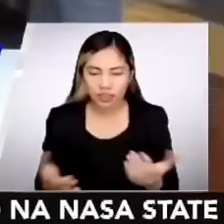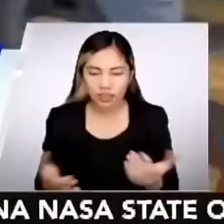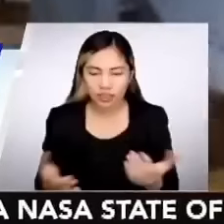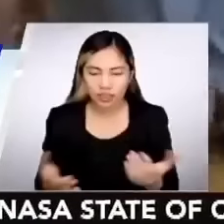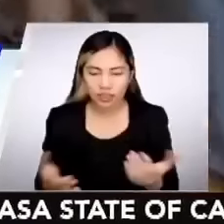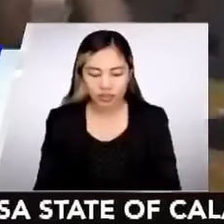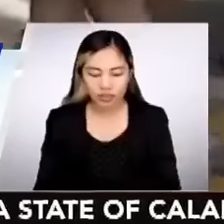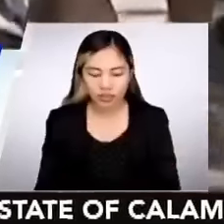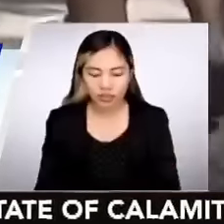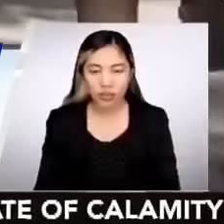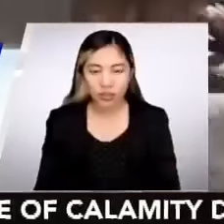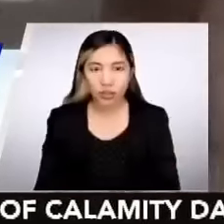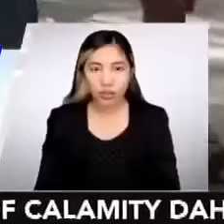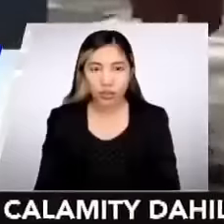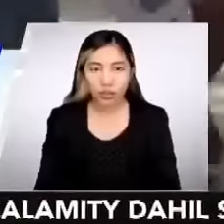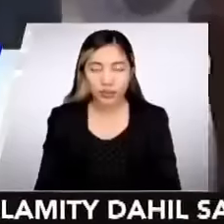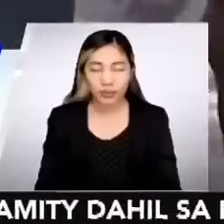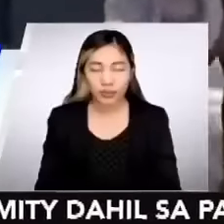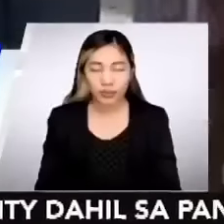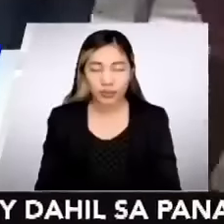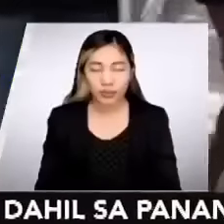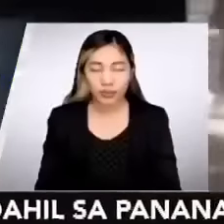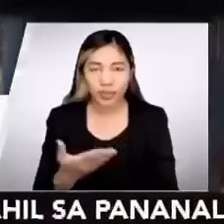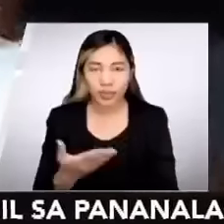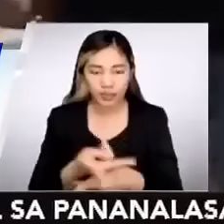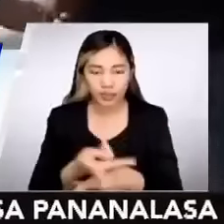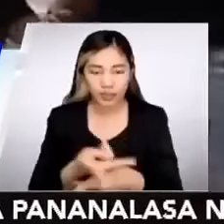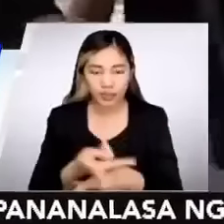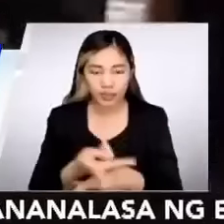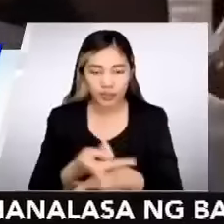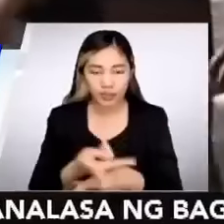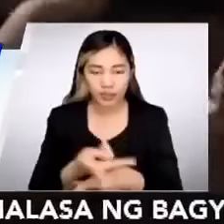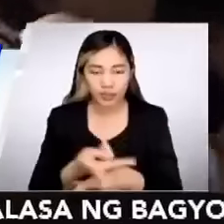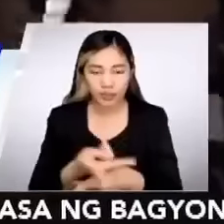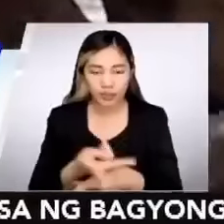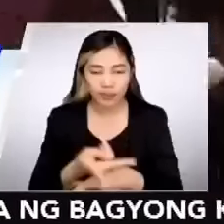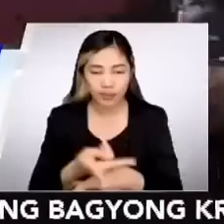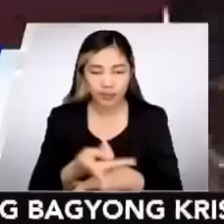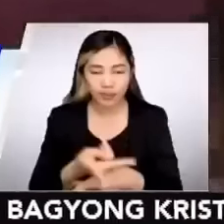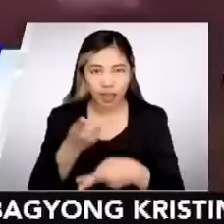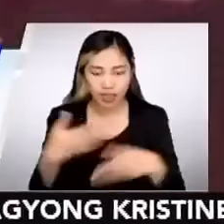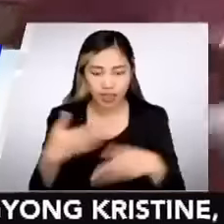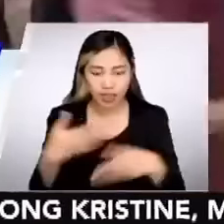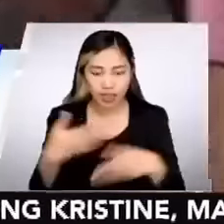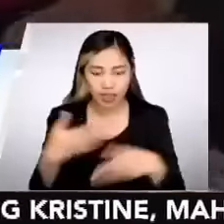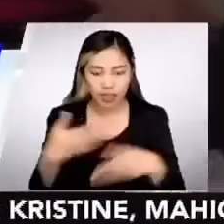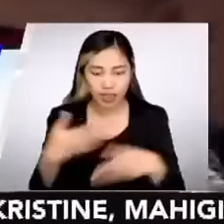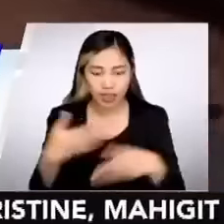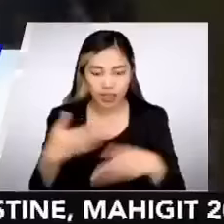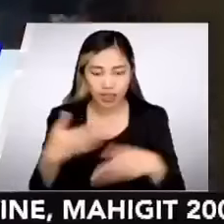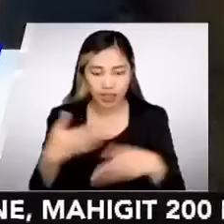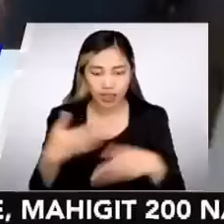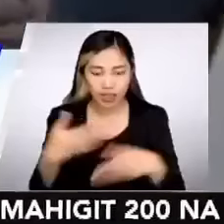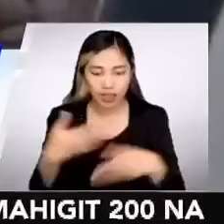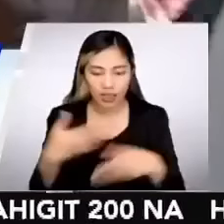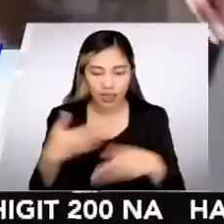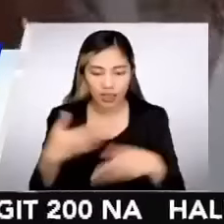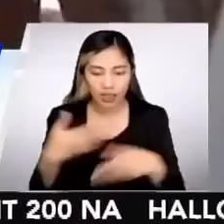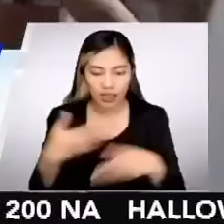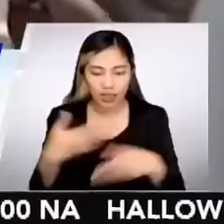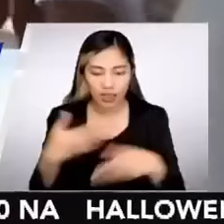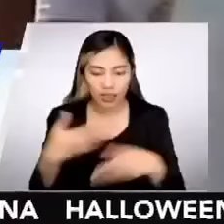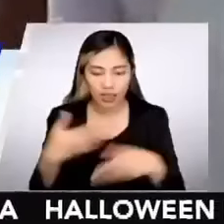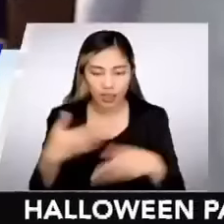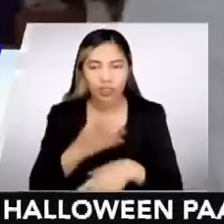din pong isama. Hindi rin pwede ang anumang uri ng sasakyan sa loob kaya naglalakad lang papasok ang mga dadalaw dito sa